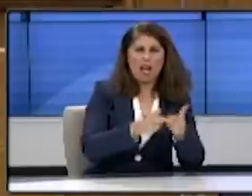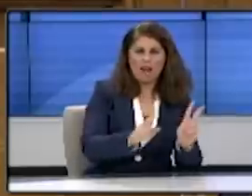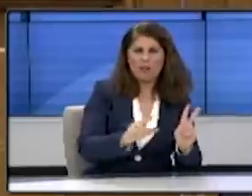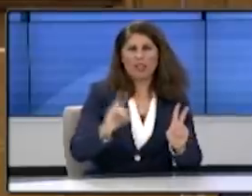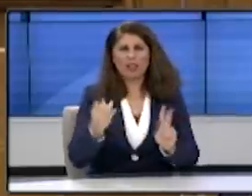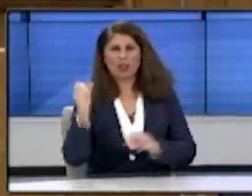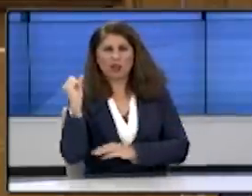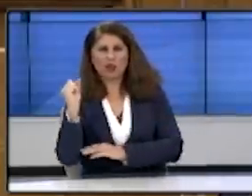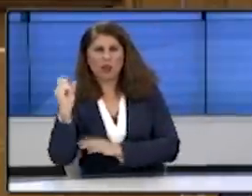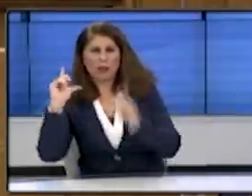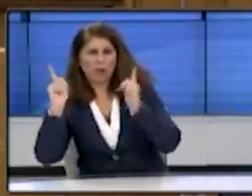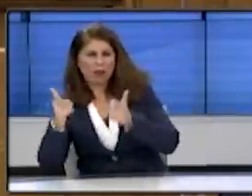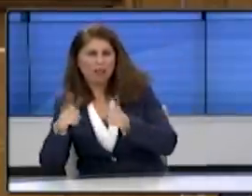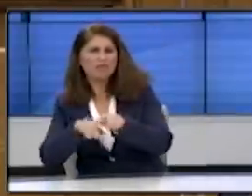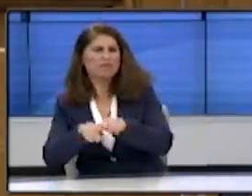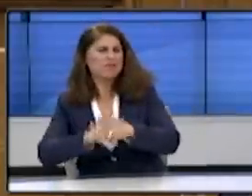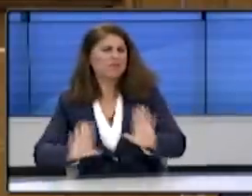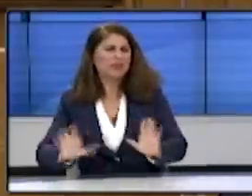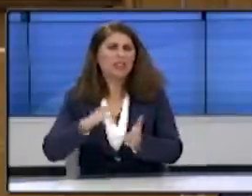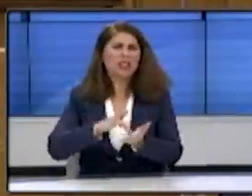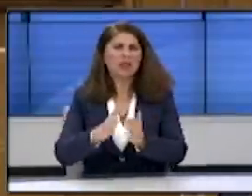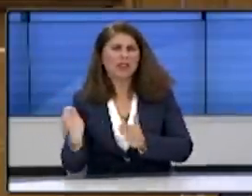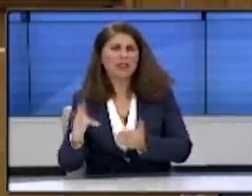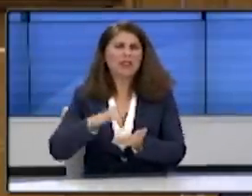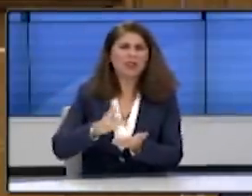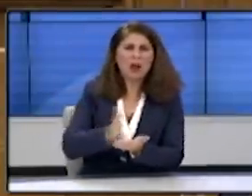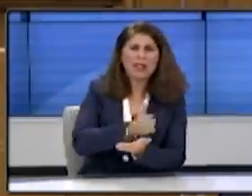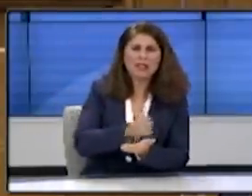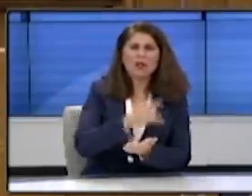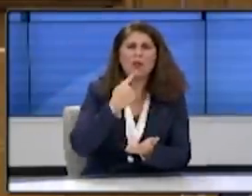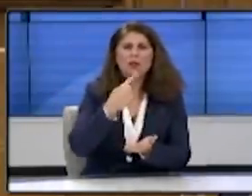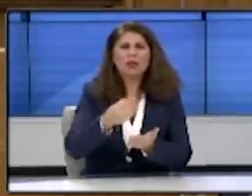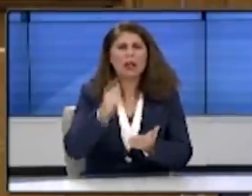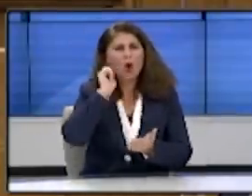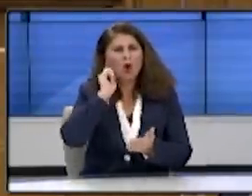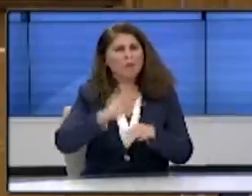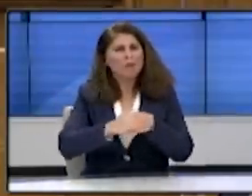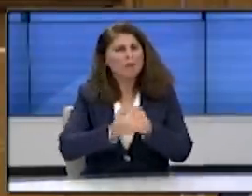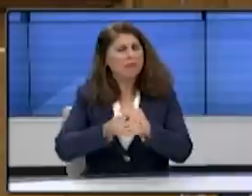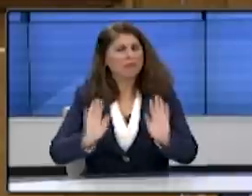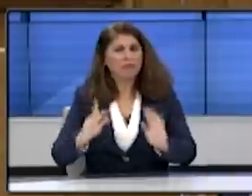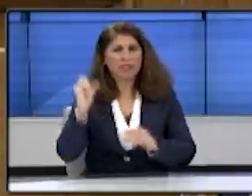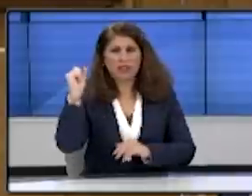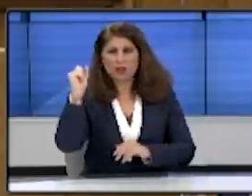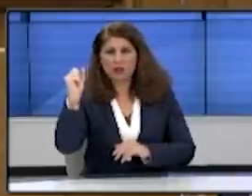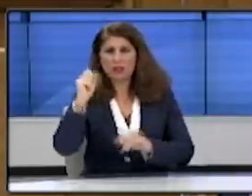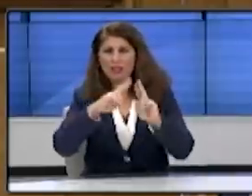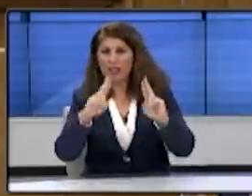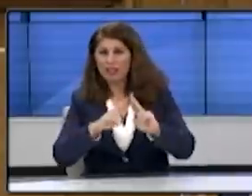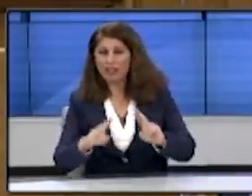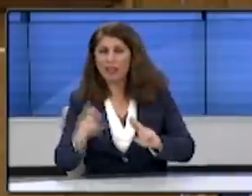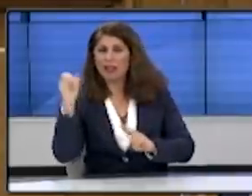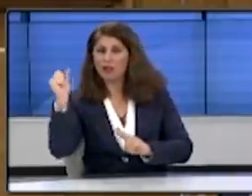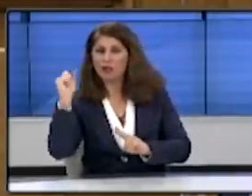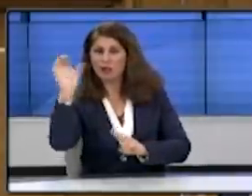είτε σοσιαλδημοκράτες, είτε κεντροδεξιοί, είτε κεντροαριστεροί, όπως και αν τους λένε, είτε ανήκουν στη Σοσιαλιστική Διεθνή και